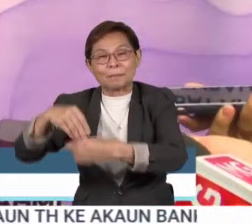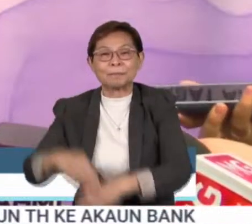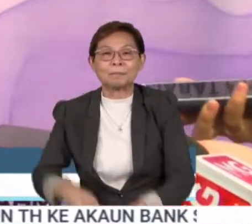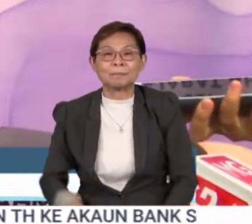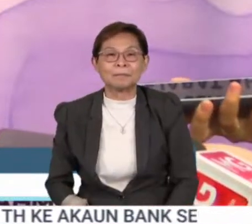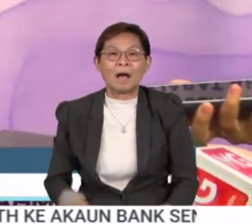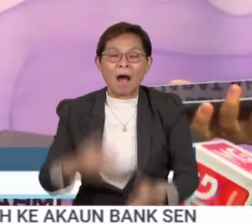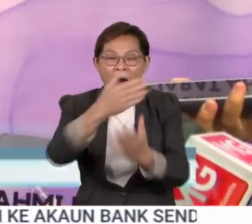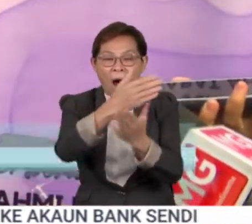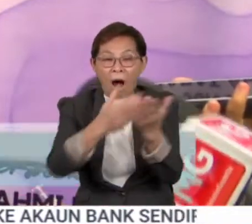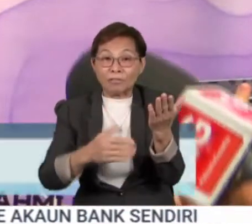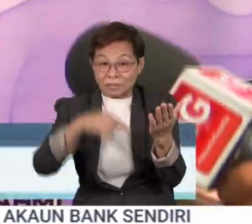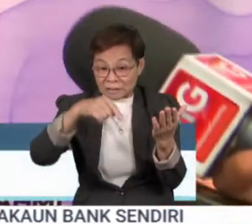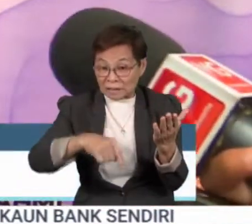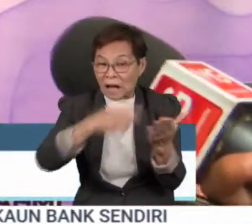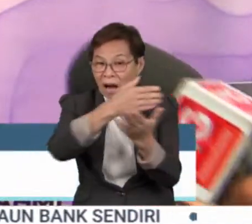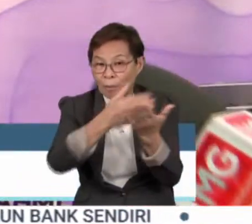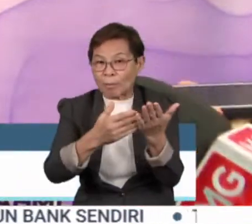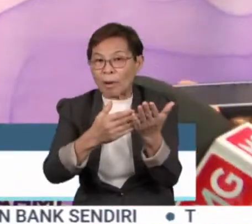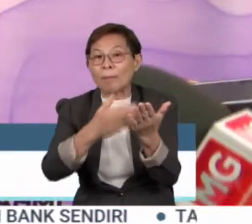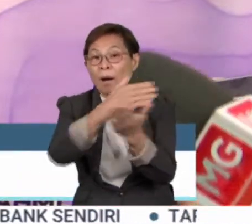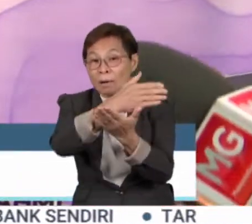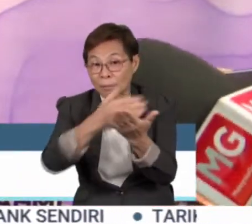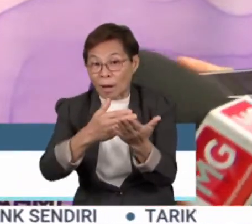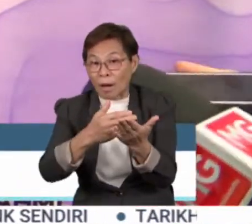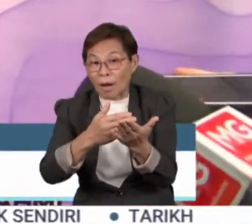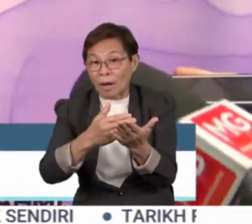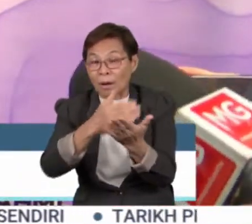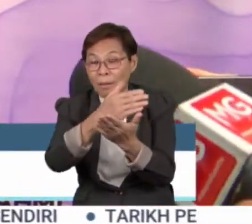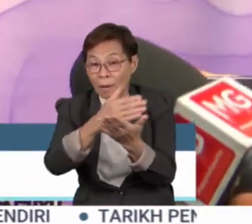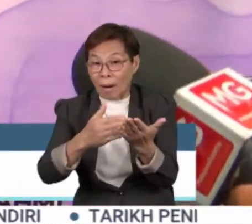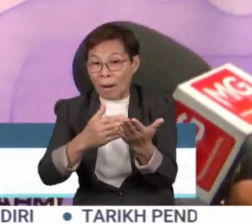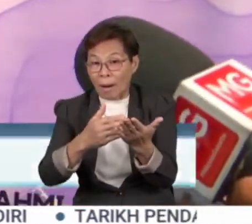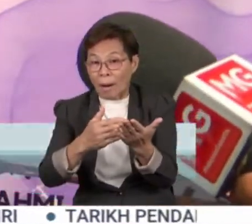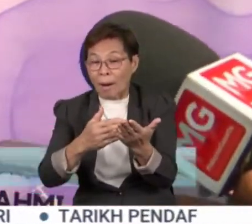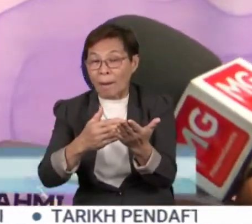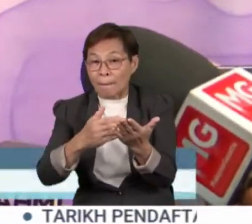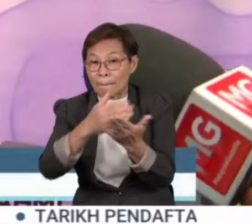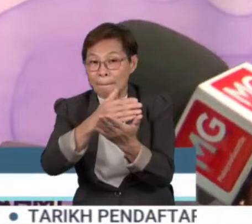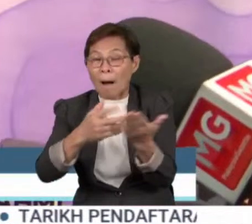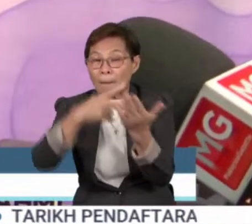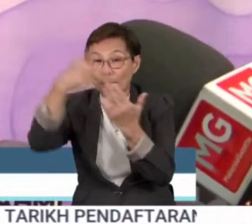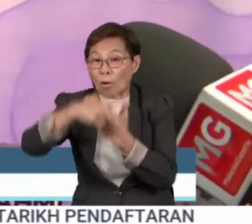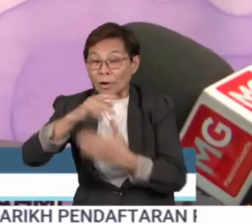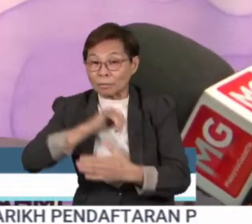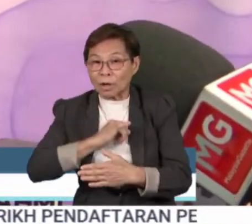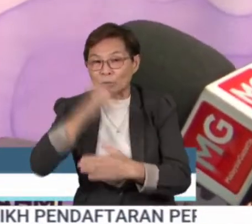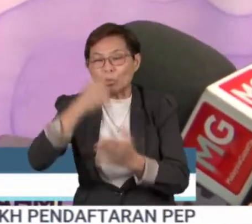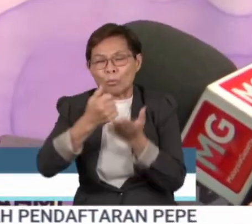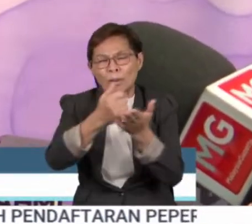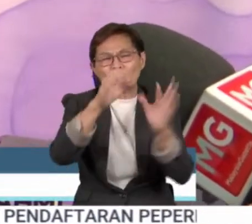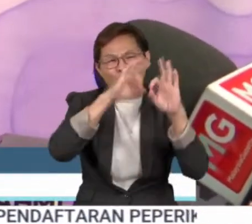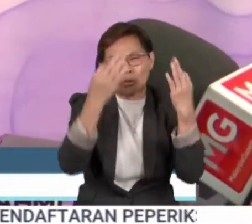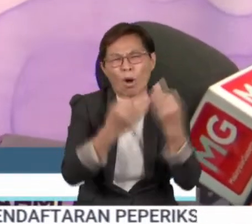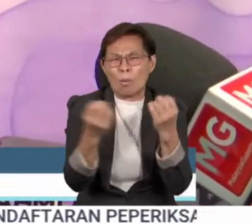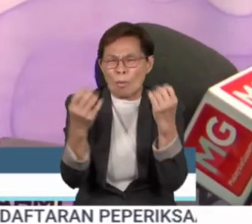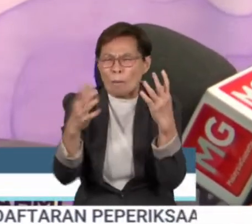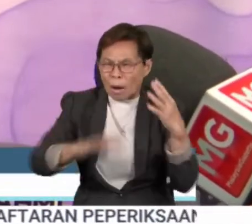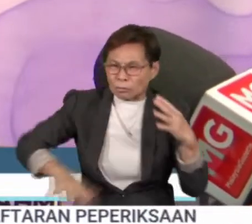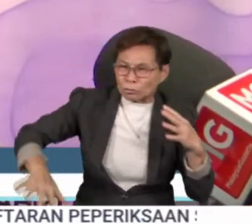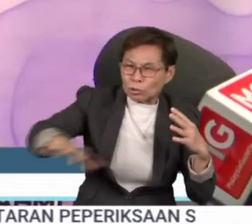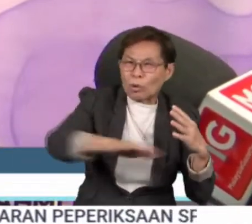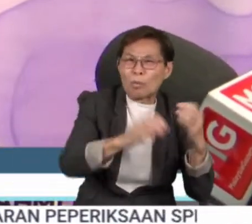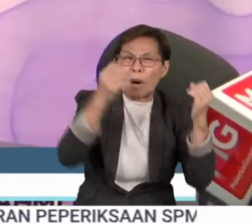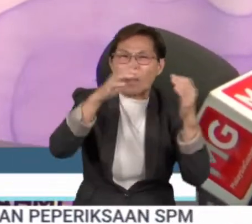Ini adalah sebahagian daripada usaha saya sebagai ahli parlimen untuk membantu keluarga-keluarga. Ramai di kalangan mereka